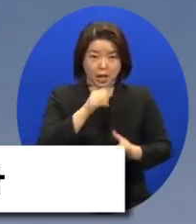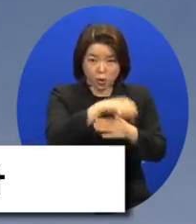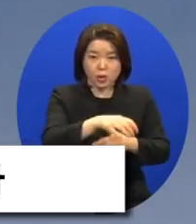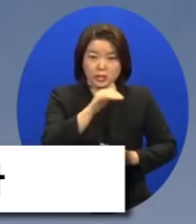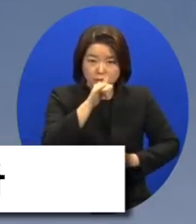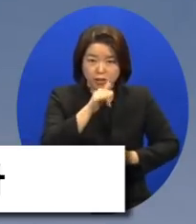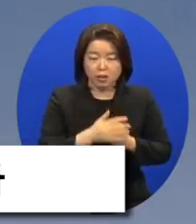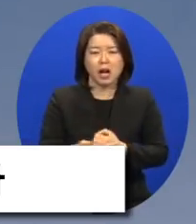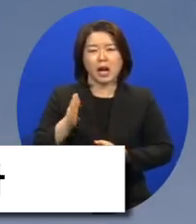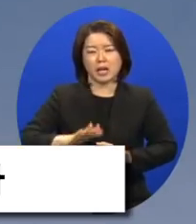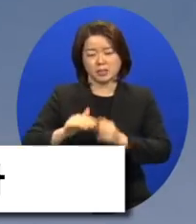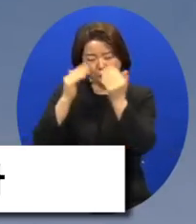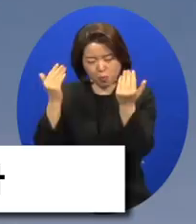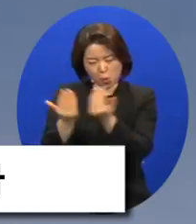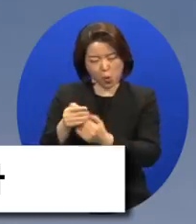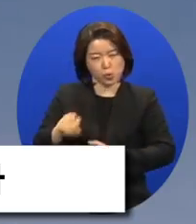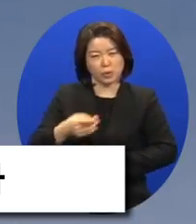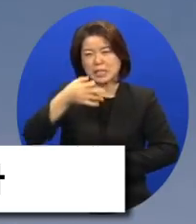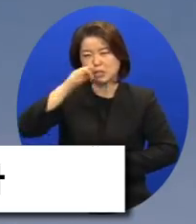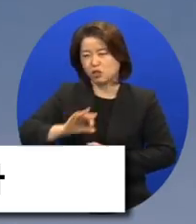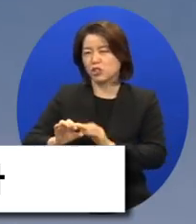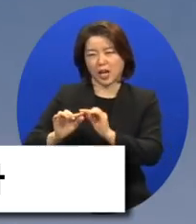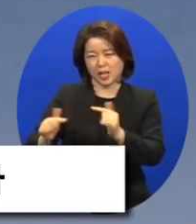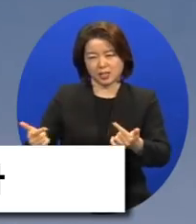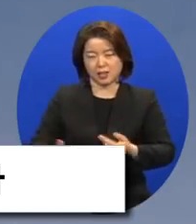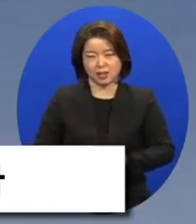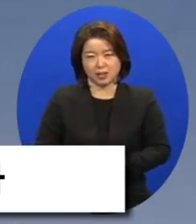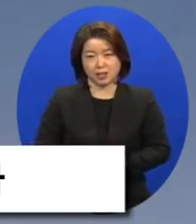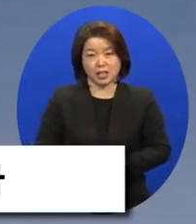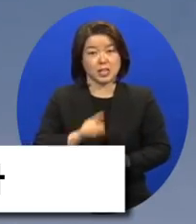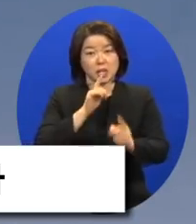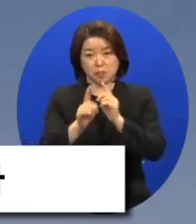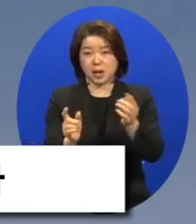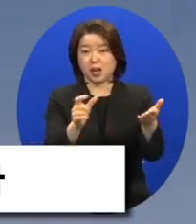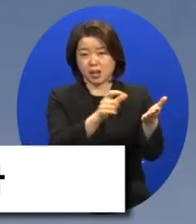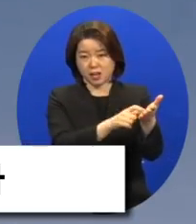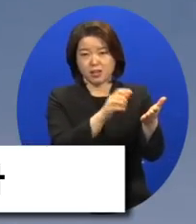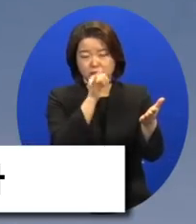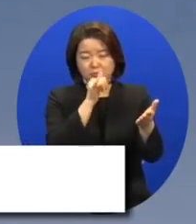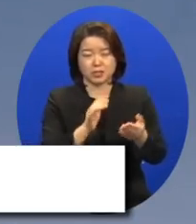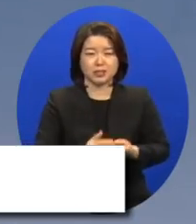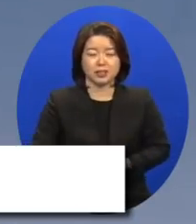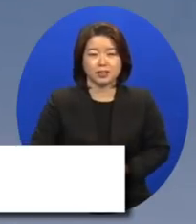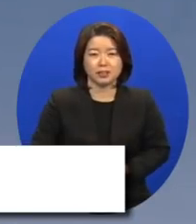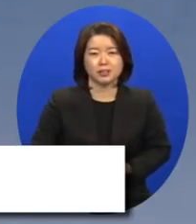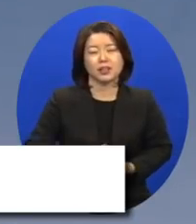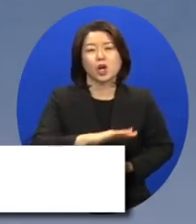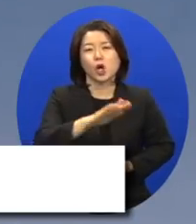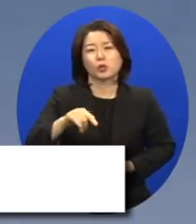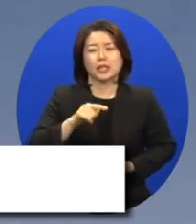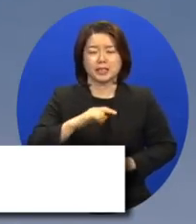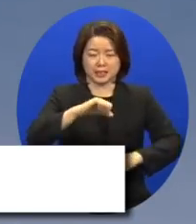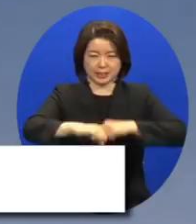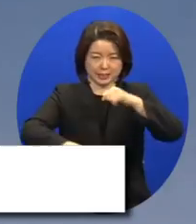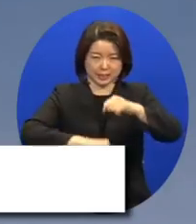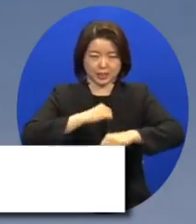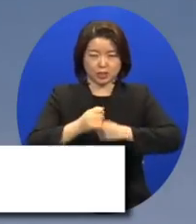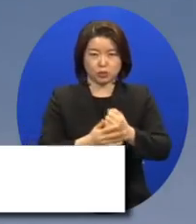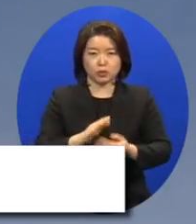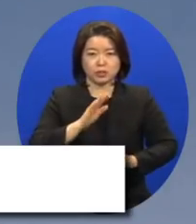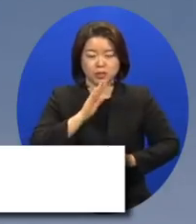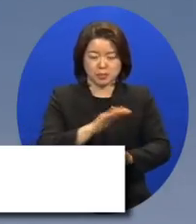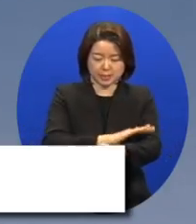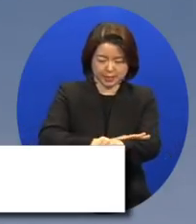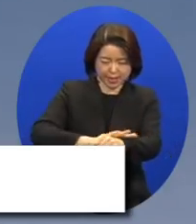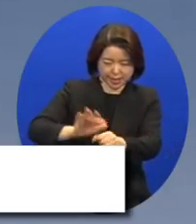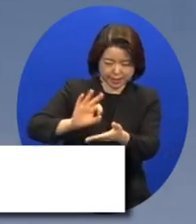모든 것이 유익한 것은 아니라 라고 말씀한 겁니다 우리는 이자율을 정말 잘